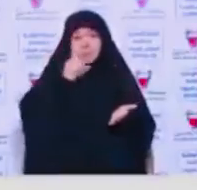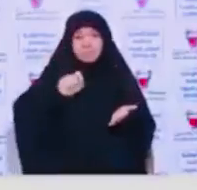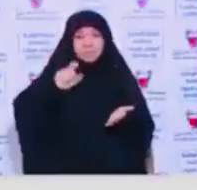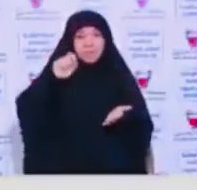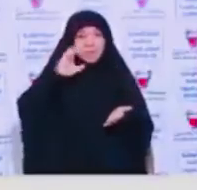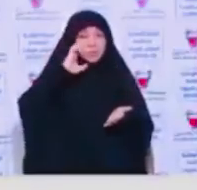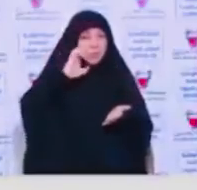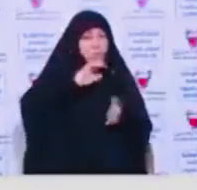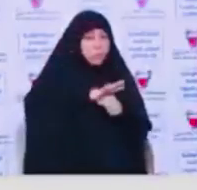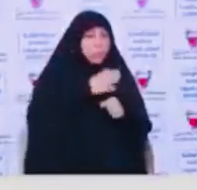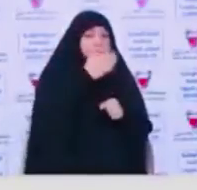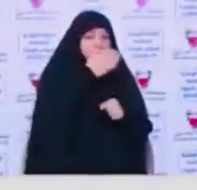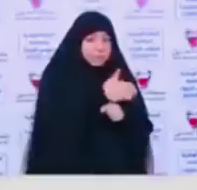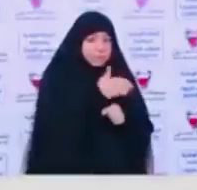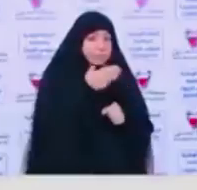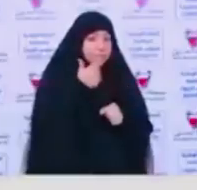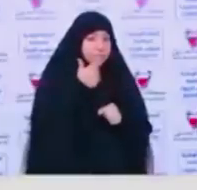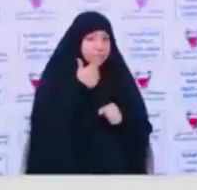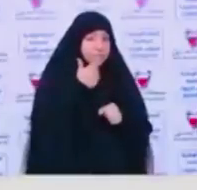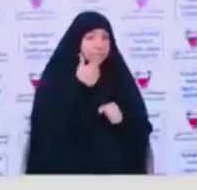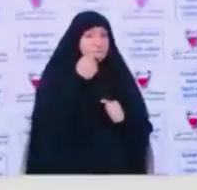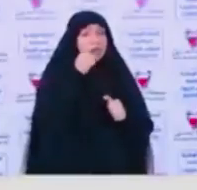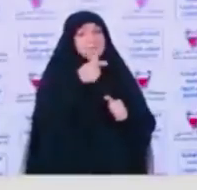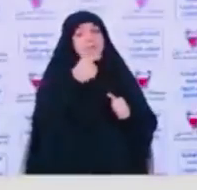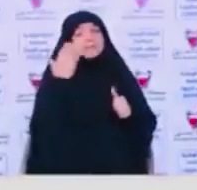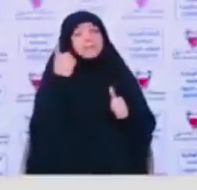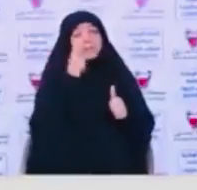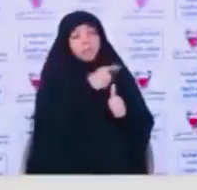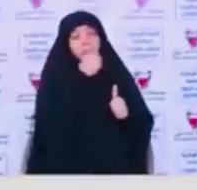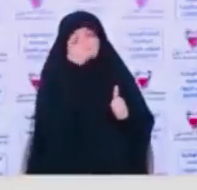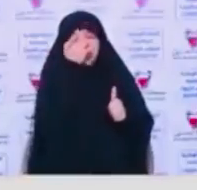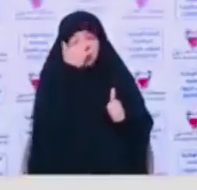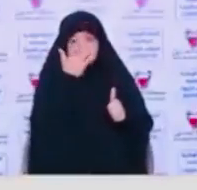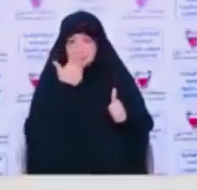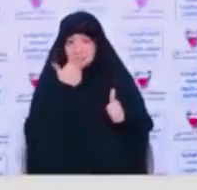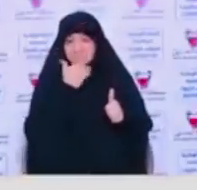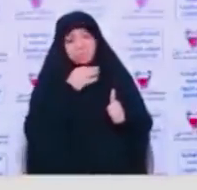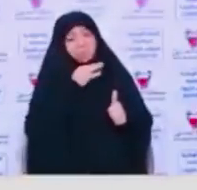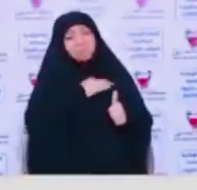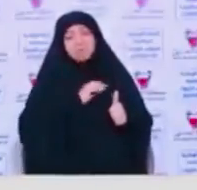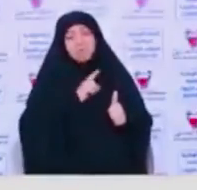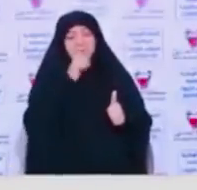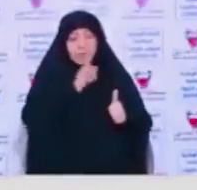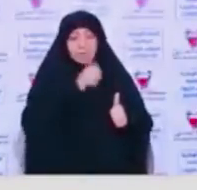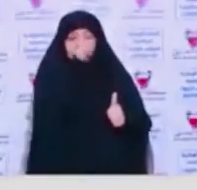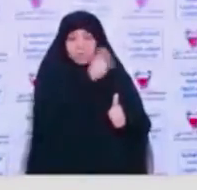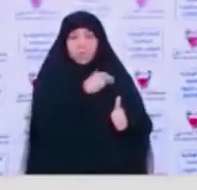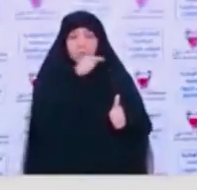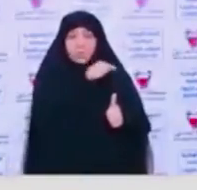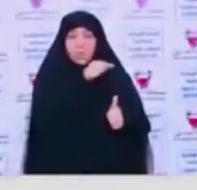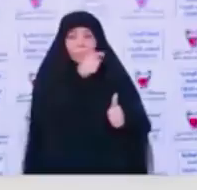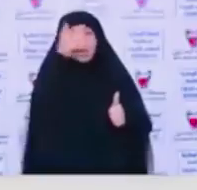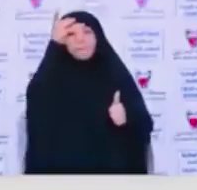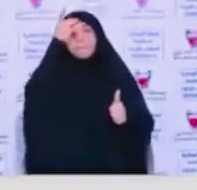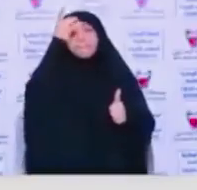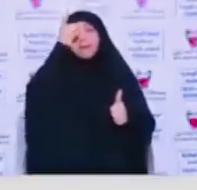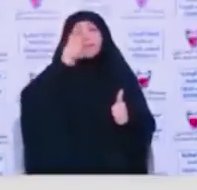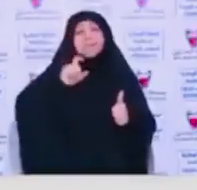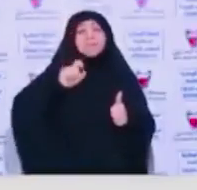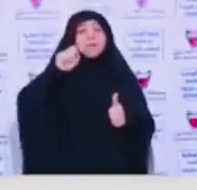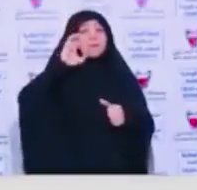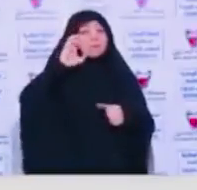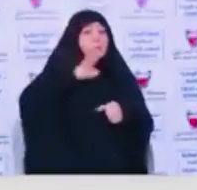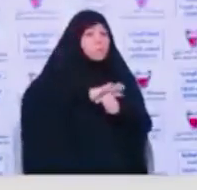نحتاج فقط للمضادات الخاصة بهذا الفيروس، فهذا أول شرط. الشرط الثاني بيكون أن المتبرع يتمتع بصحة